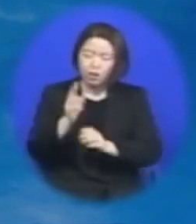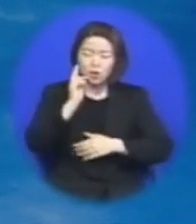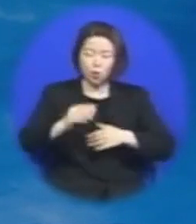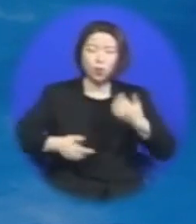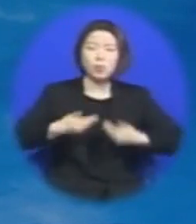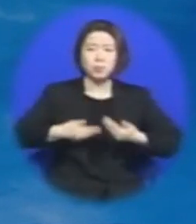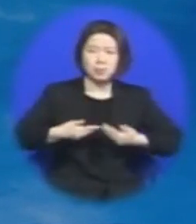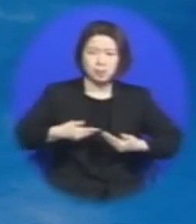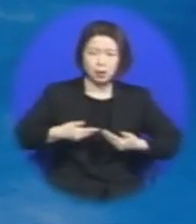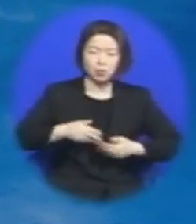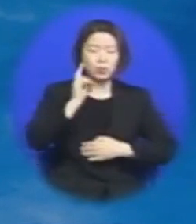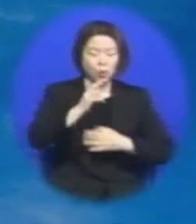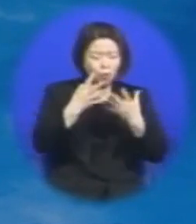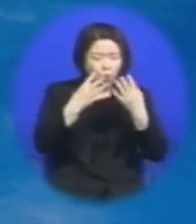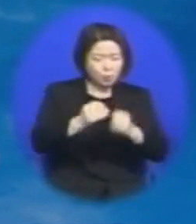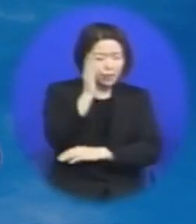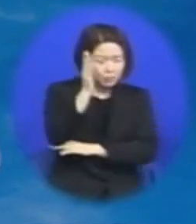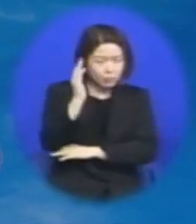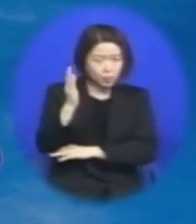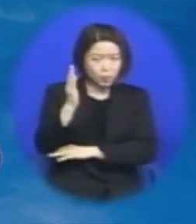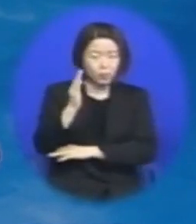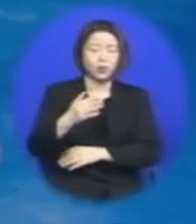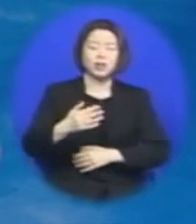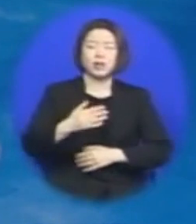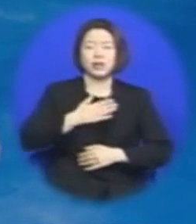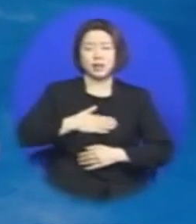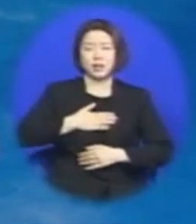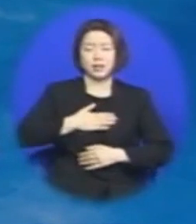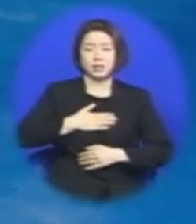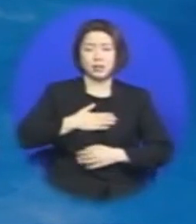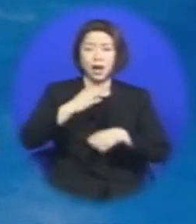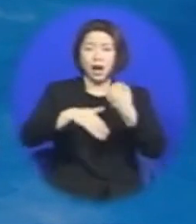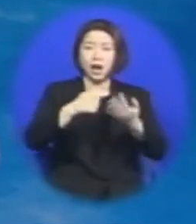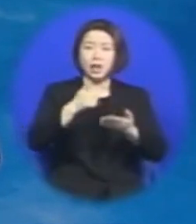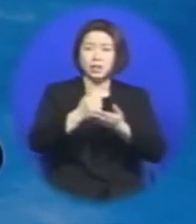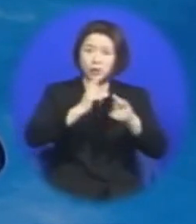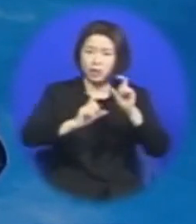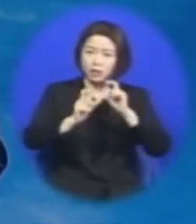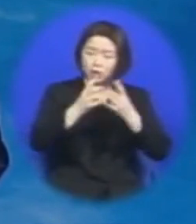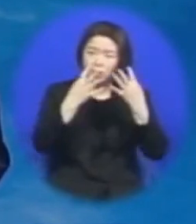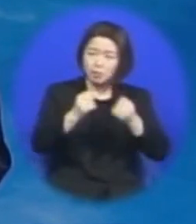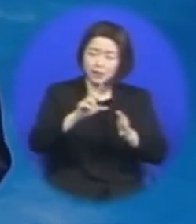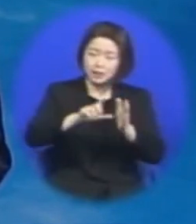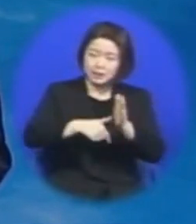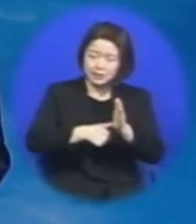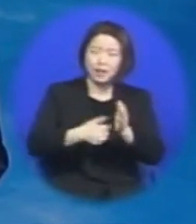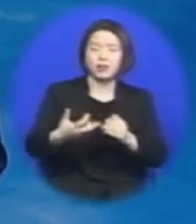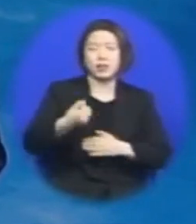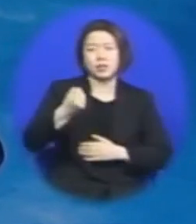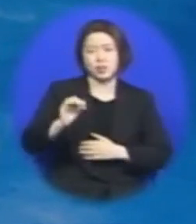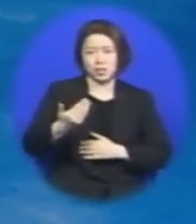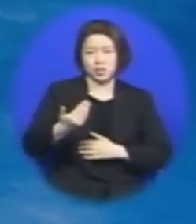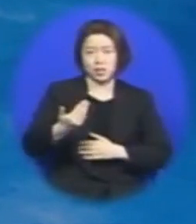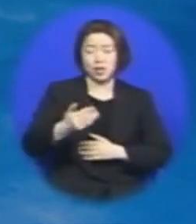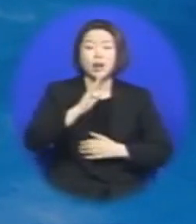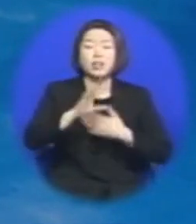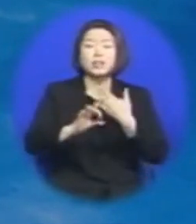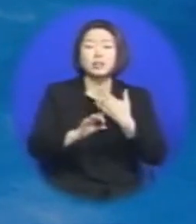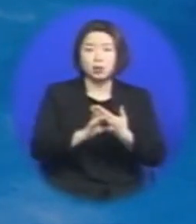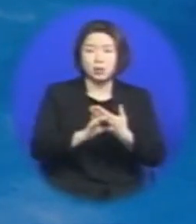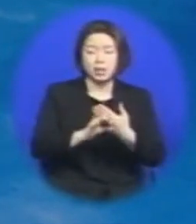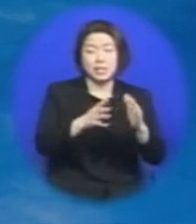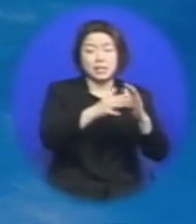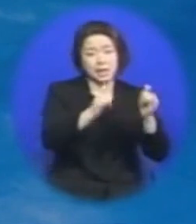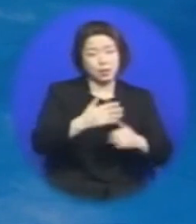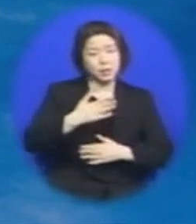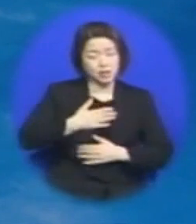했습니다 나는 하나님과 더 많은 시간을 보냈어야 했어요 그랬으면 사람들이 나와 함께 있을 때 하나님의 임지를